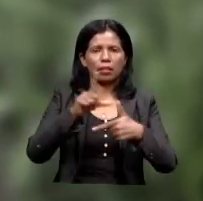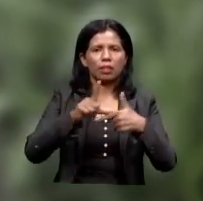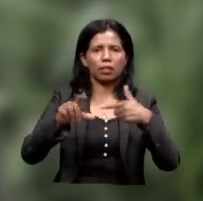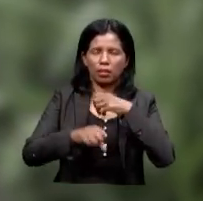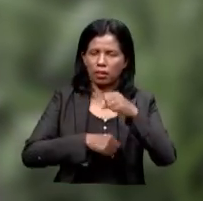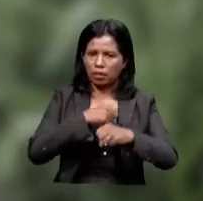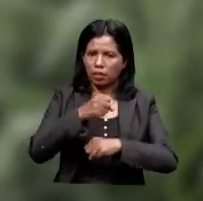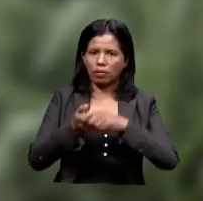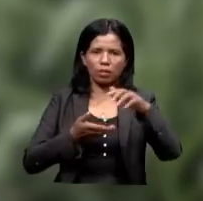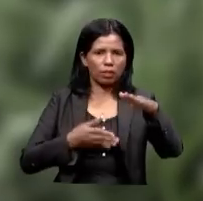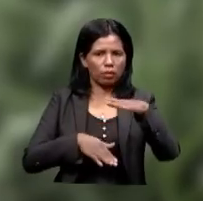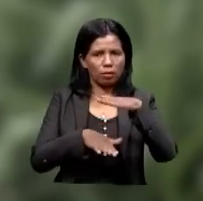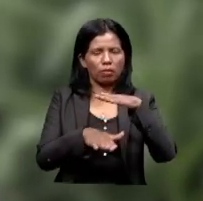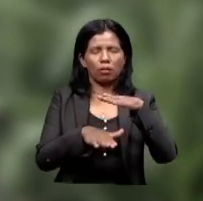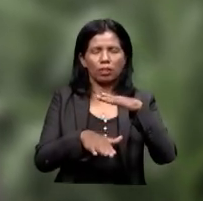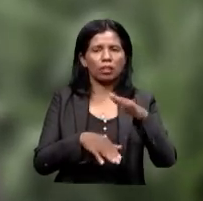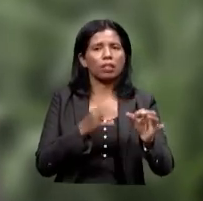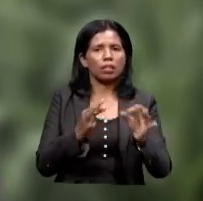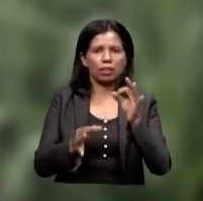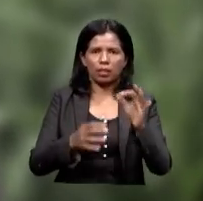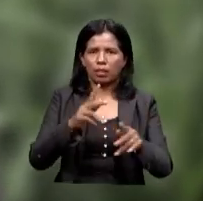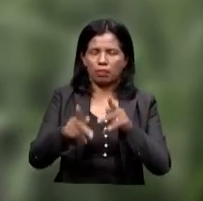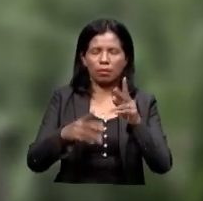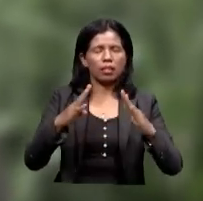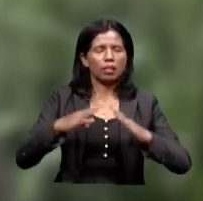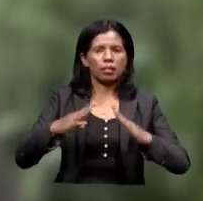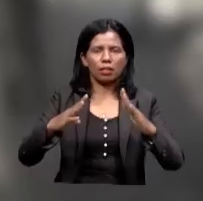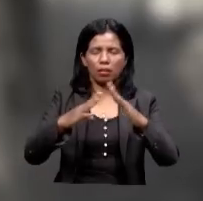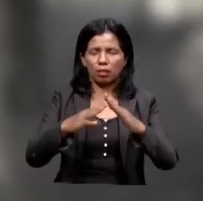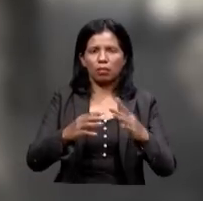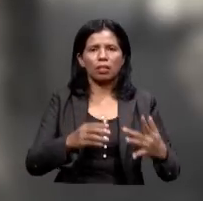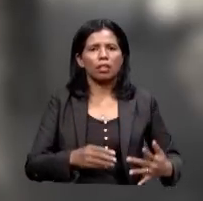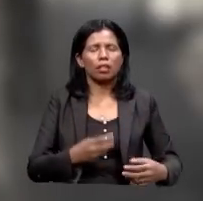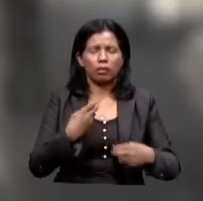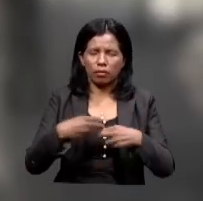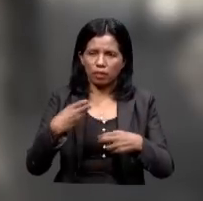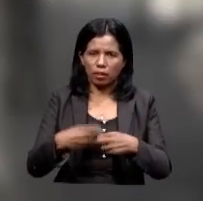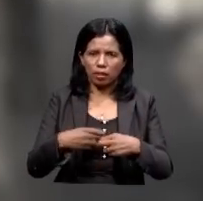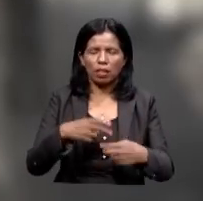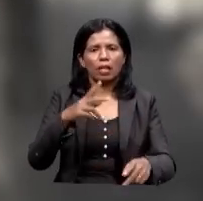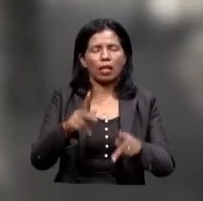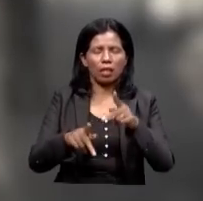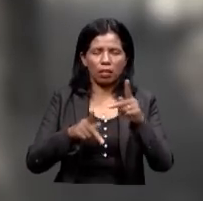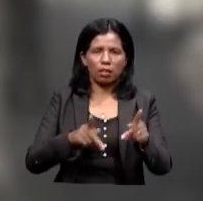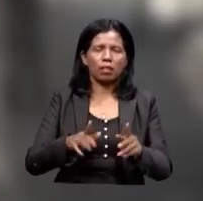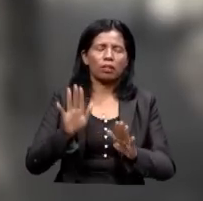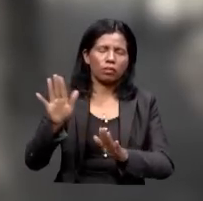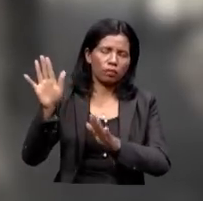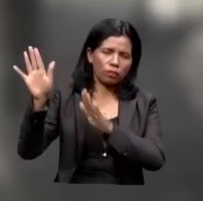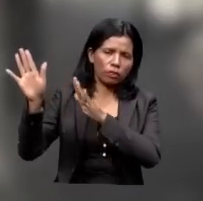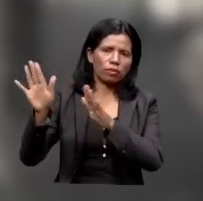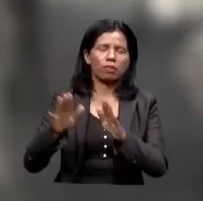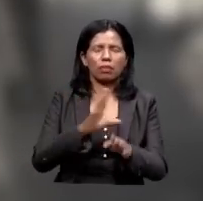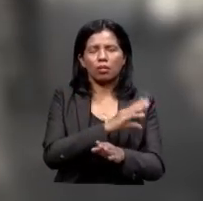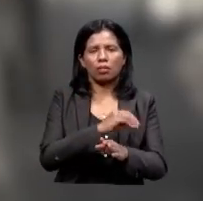ni okos. Tanto povo ia cidade larang no pior liutang. Idene be hela ia area remotas